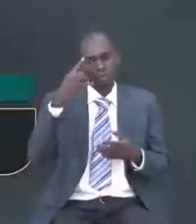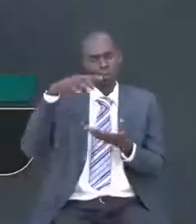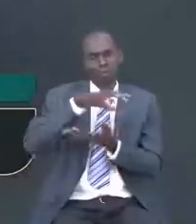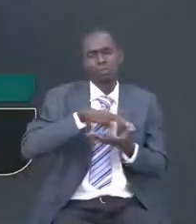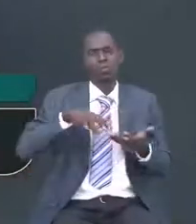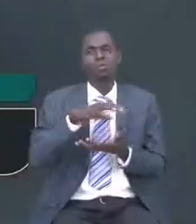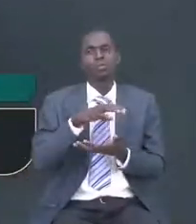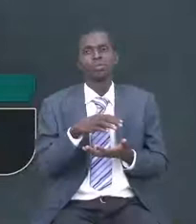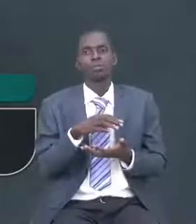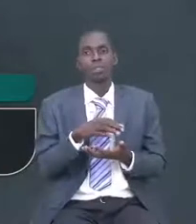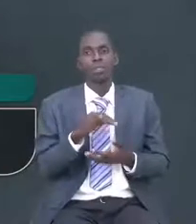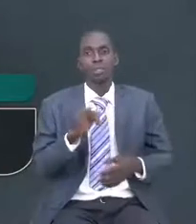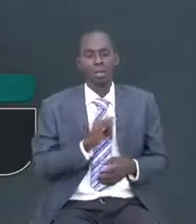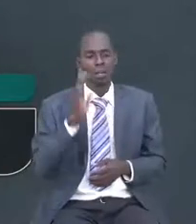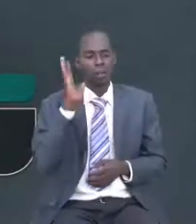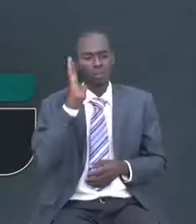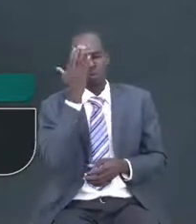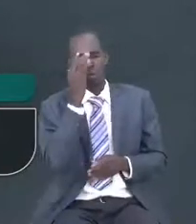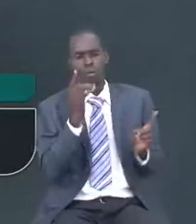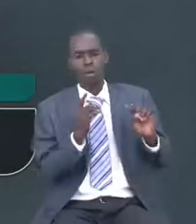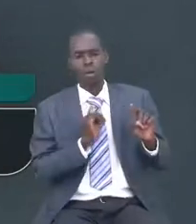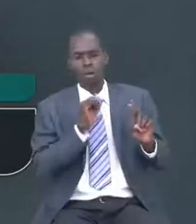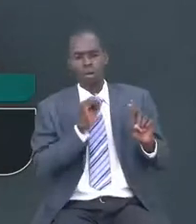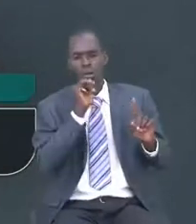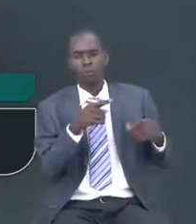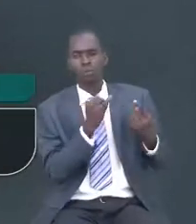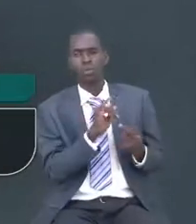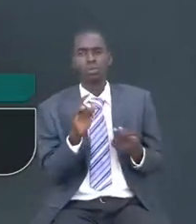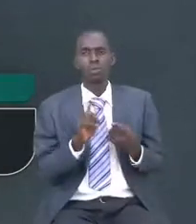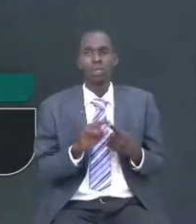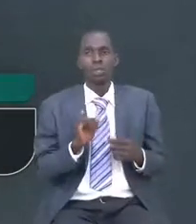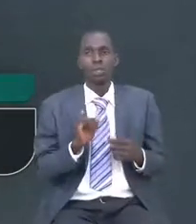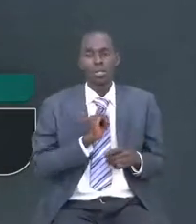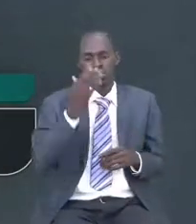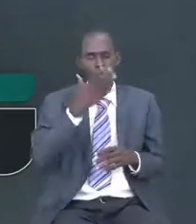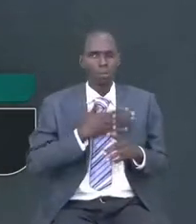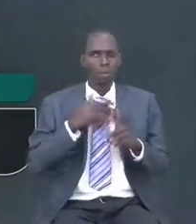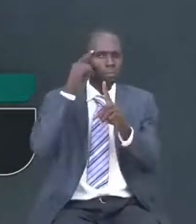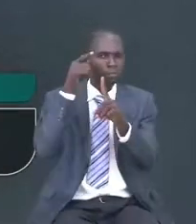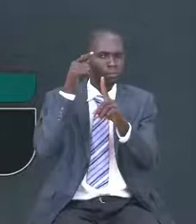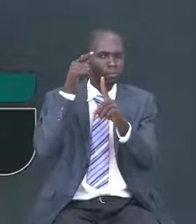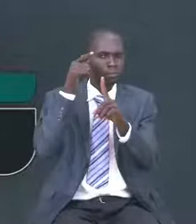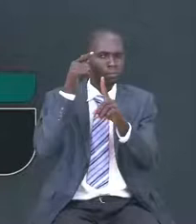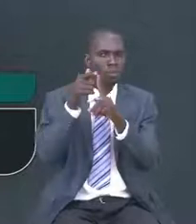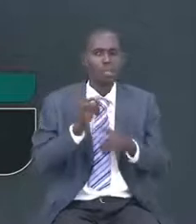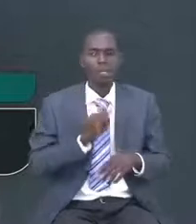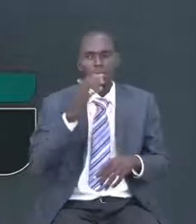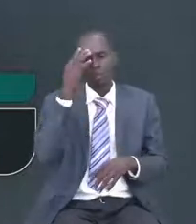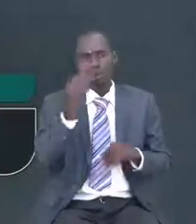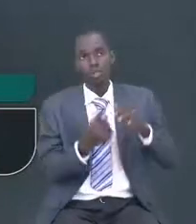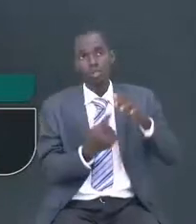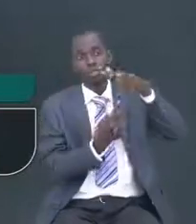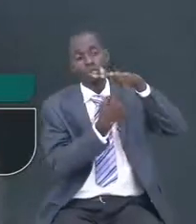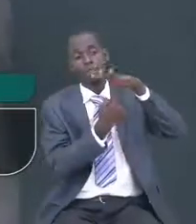pas confus. Je sais où je vais. Je connais ma cible. Et je connais le sommet.